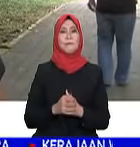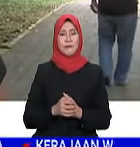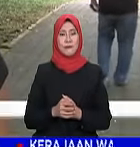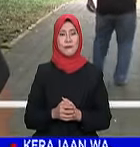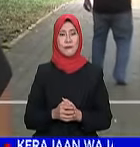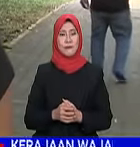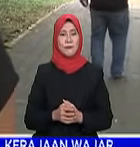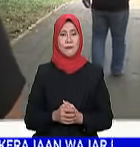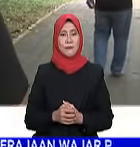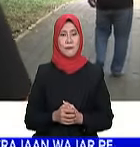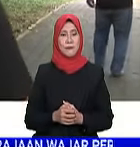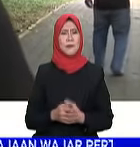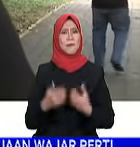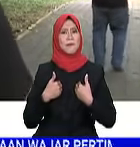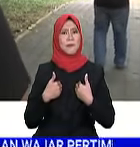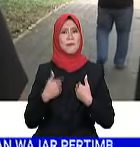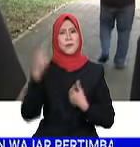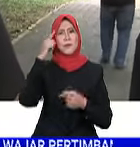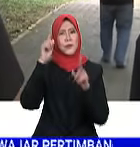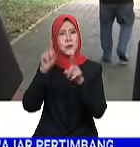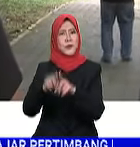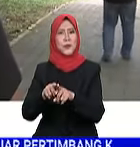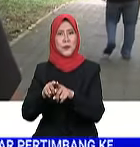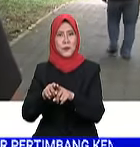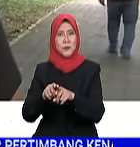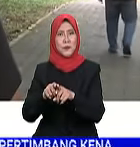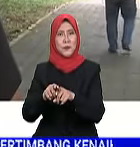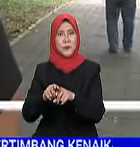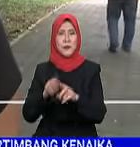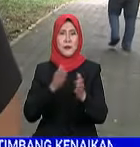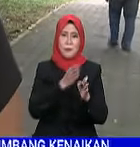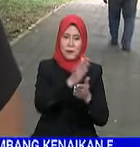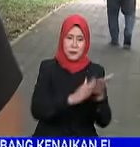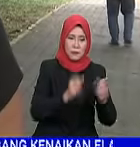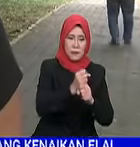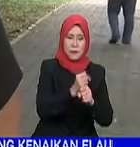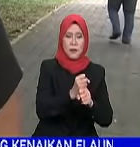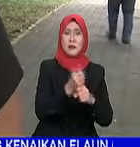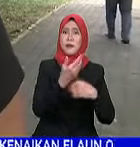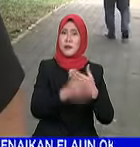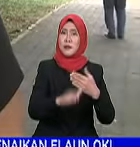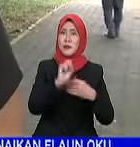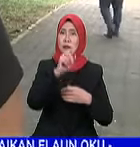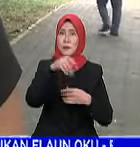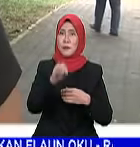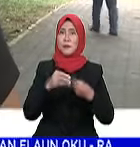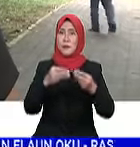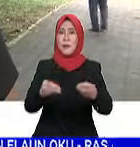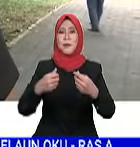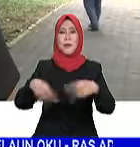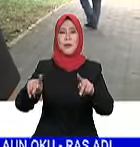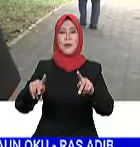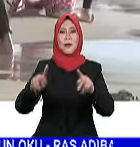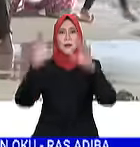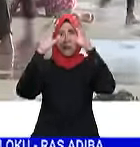yang saya agak setujulah, di mana kalau kita tengok dari sektor pekerjaan, di mana lepasan SPM turut diberikan peluang